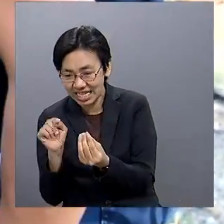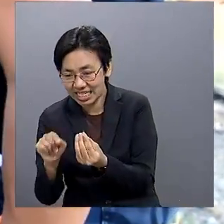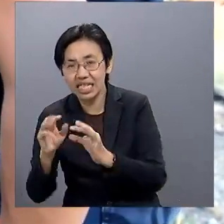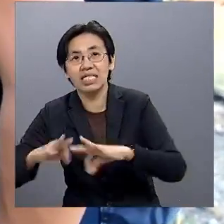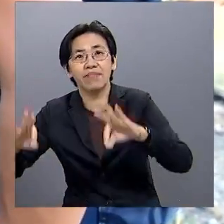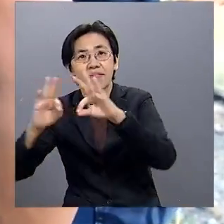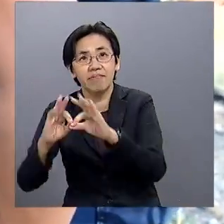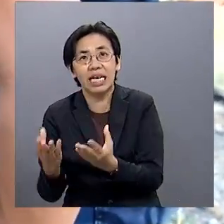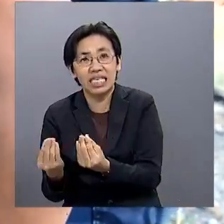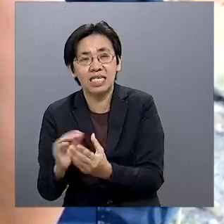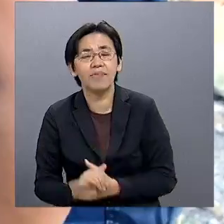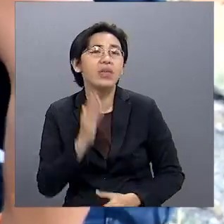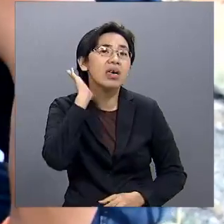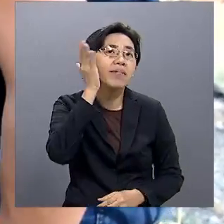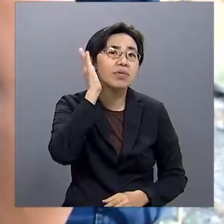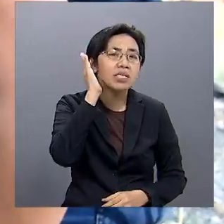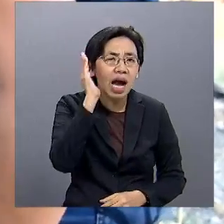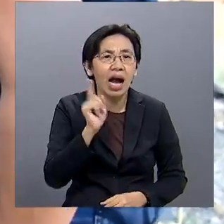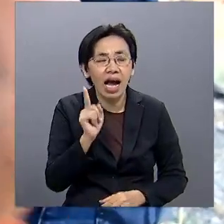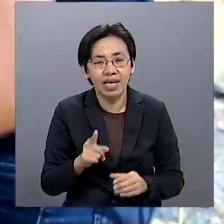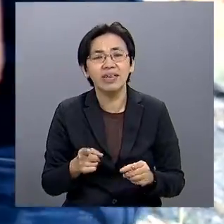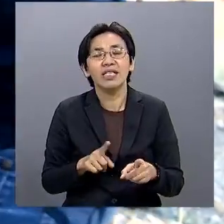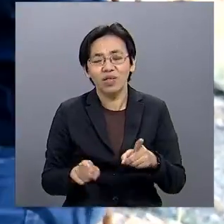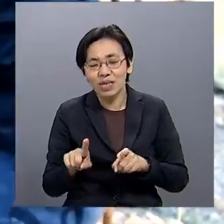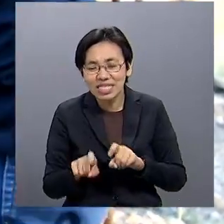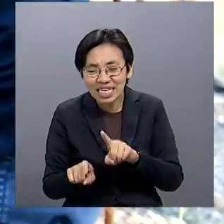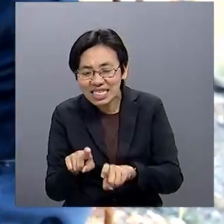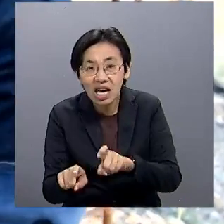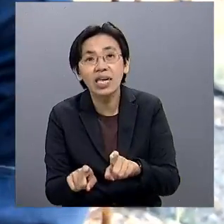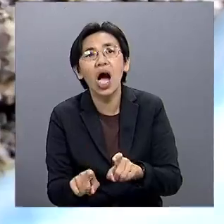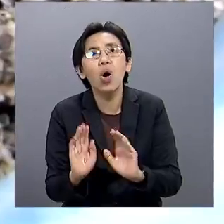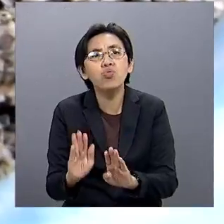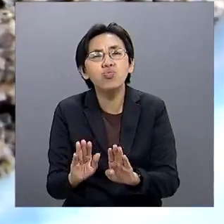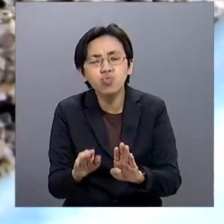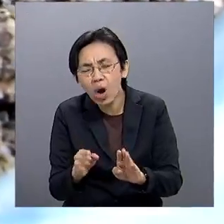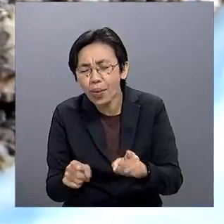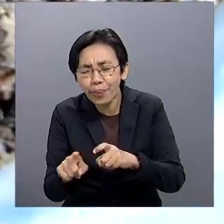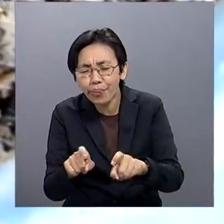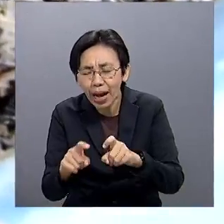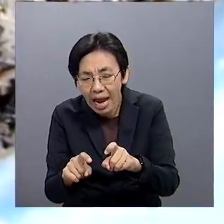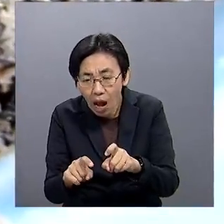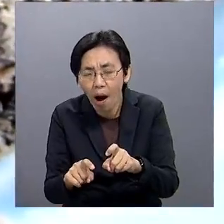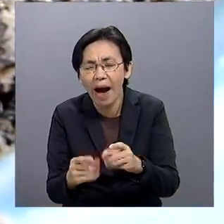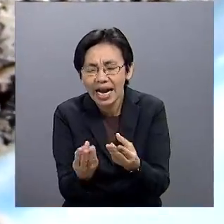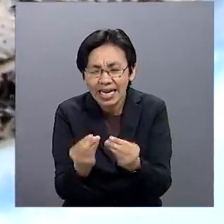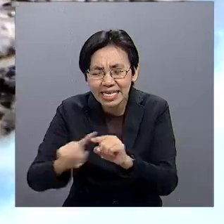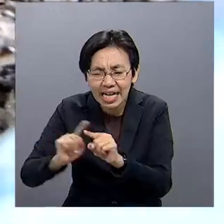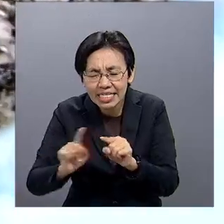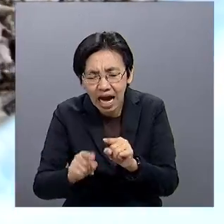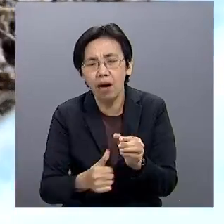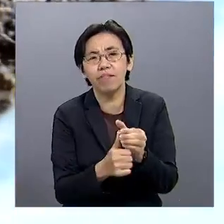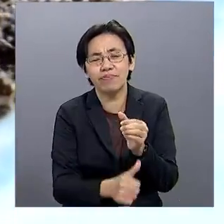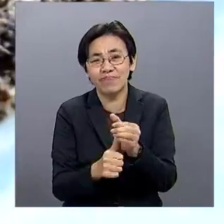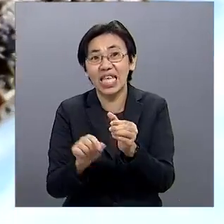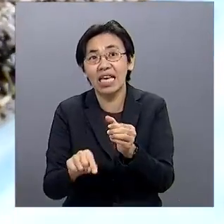ณรังสรรค์ยังเลี้ยงไส้เดือนเพื่อที่จะเอามูลของไส้เดือนเนี่ยไปทำเป็นปุ๋ยในการปลูกผักออร์แกนิกครับและยังสามารถเอามูล